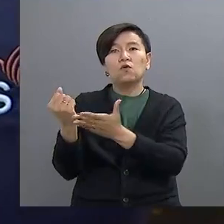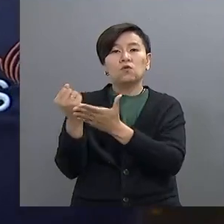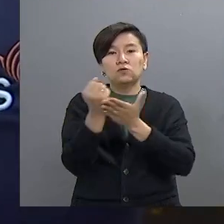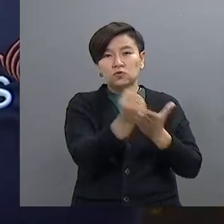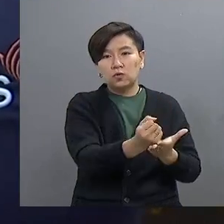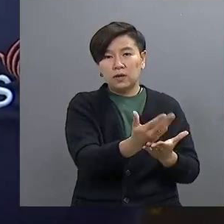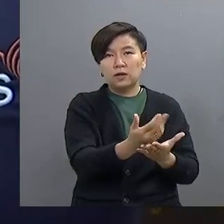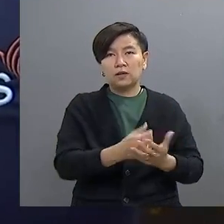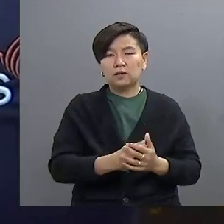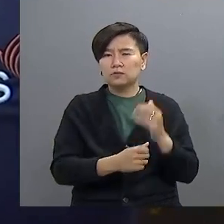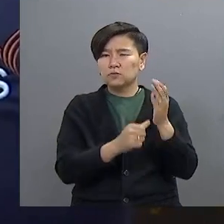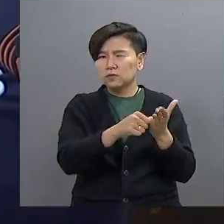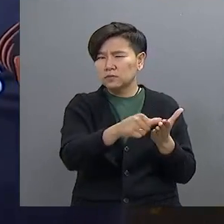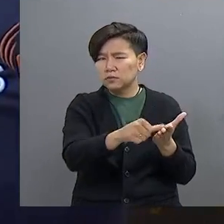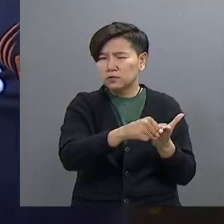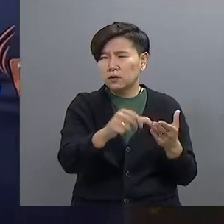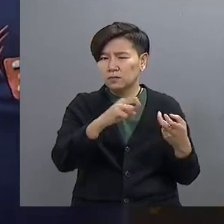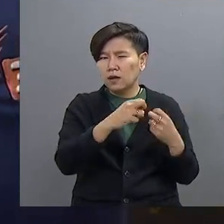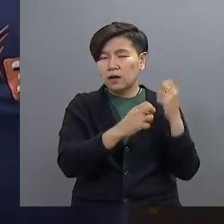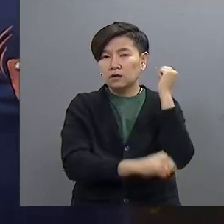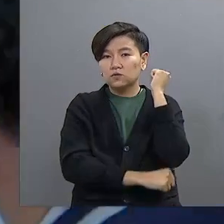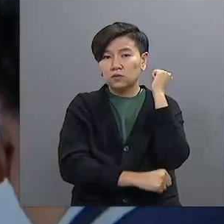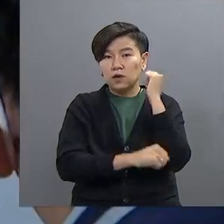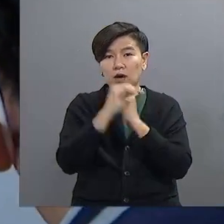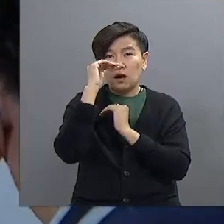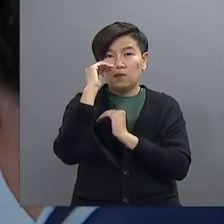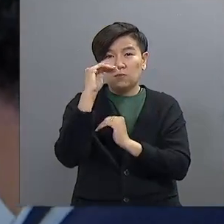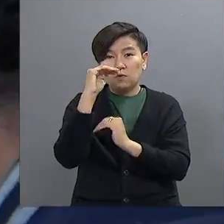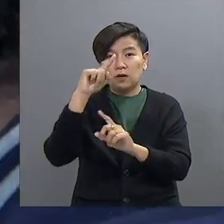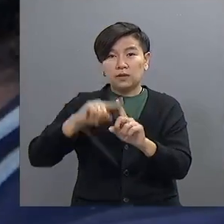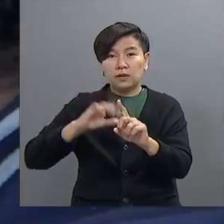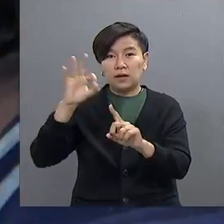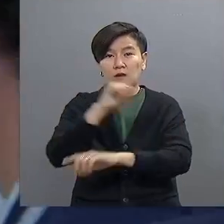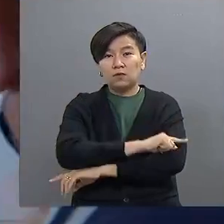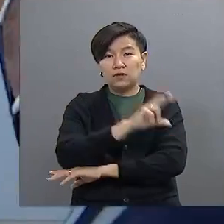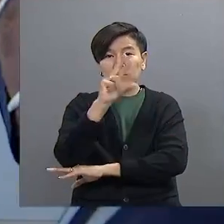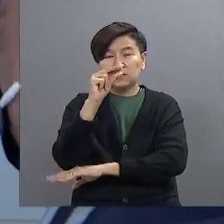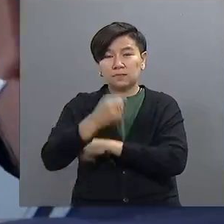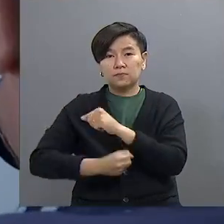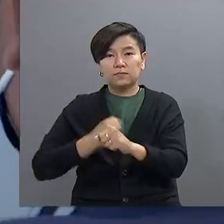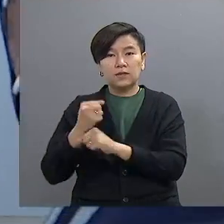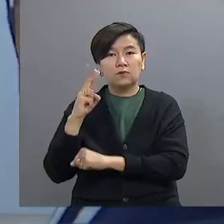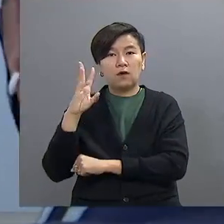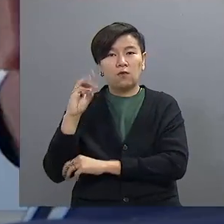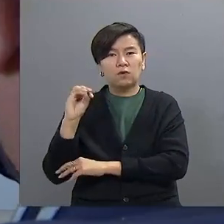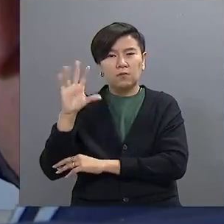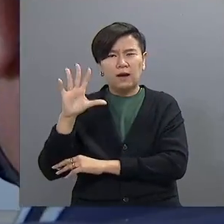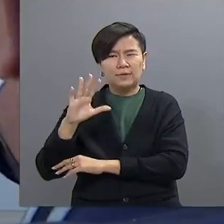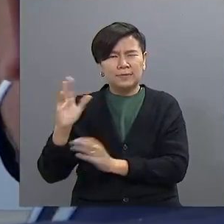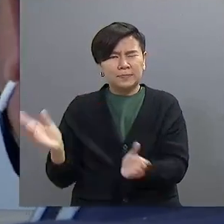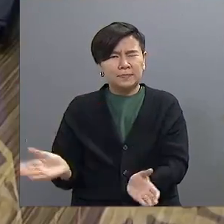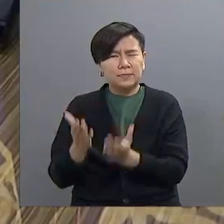เทศให้หมดไปภายในวันที่30กันยายน2565นี้ถ้าจำกันได้นะพลเอกประยุทธ์จันทร์โอชาบอก